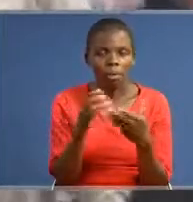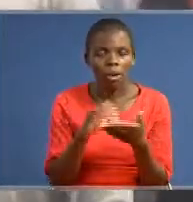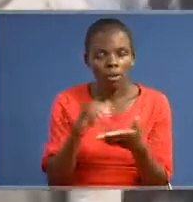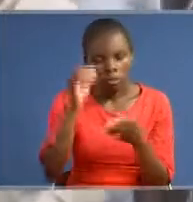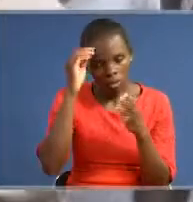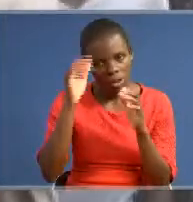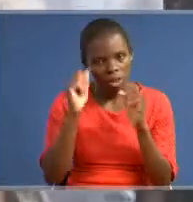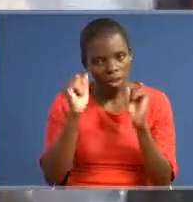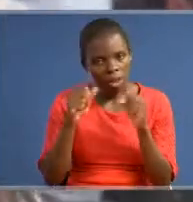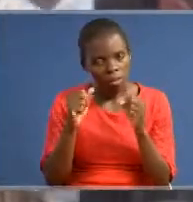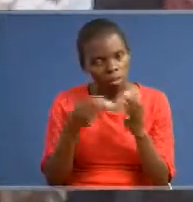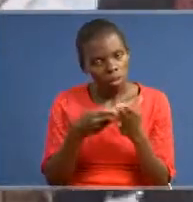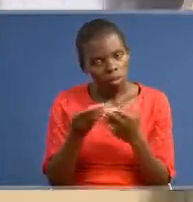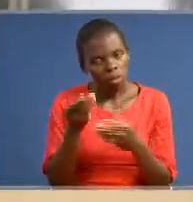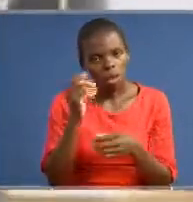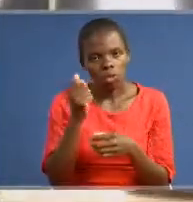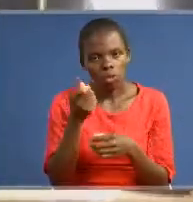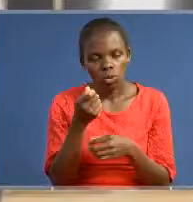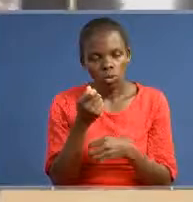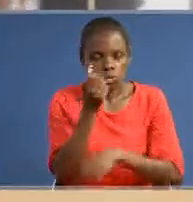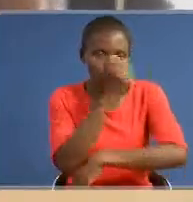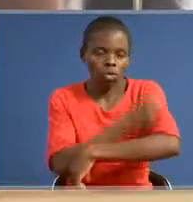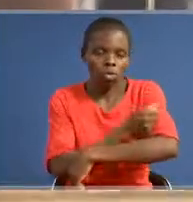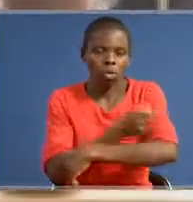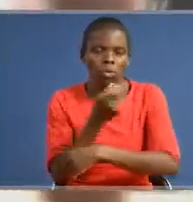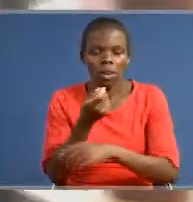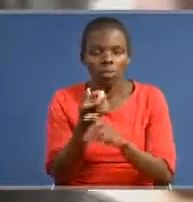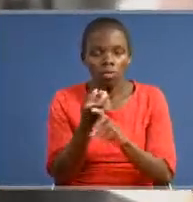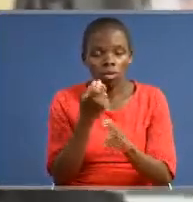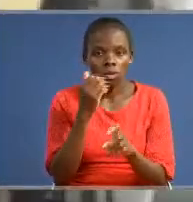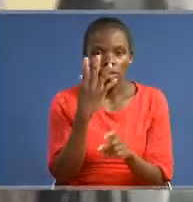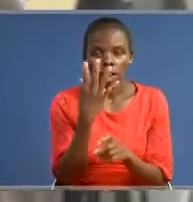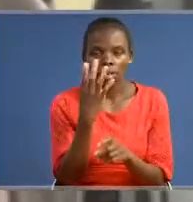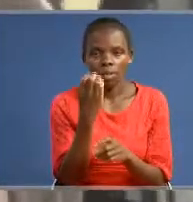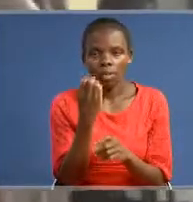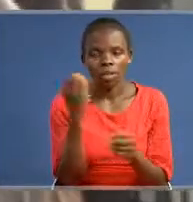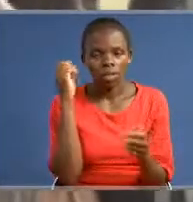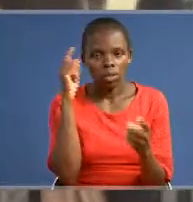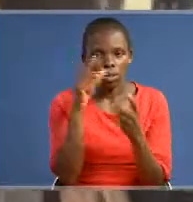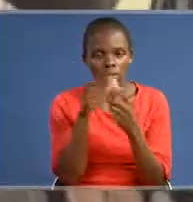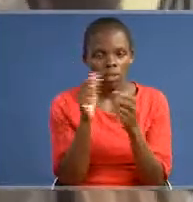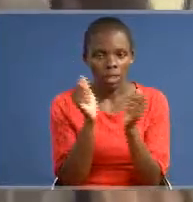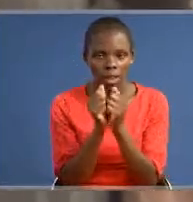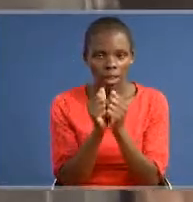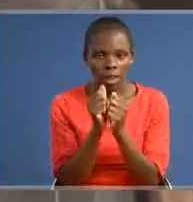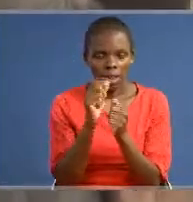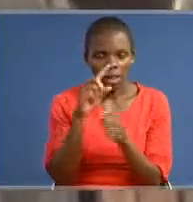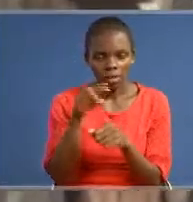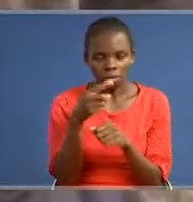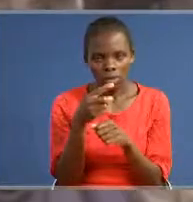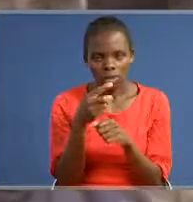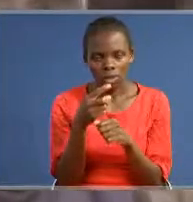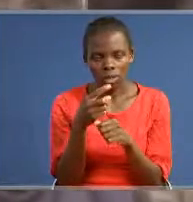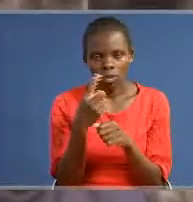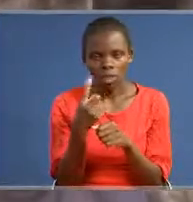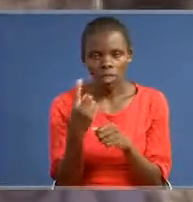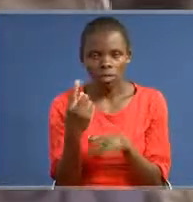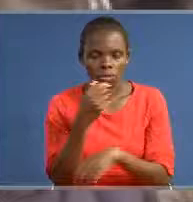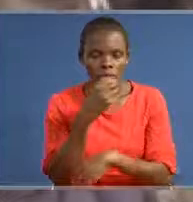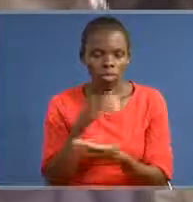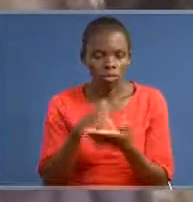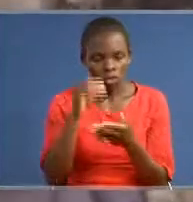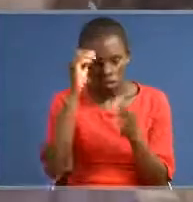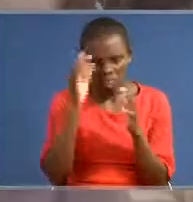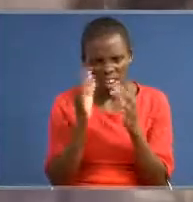wanafunzi wasioweza kulipa karo ya shule kutoka shilingi 5000 hadi shilingi 10000 kwa kila mwanafunzi. Vile vile Owalo amesema